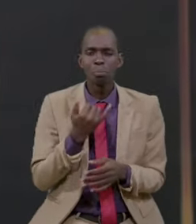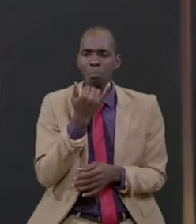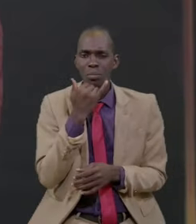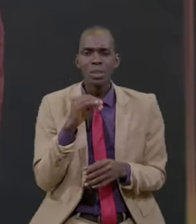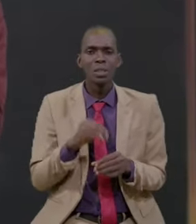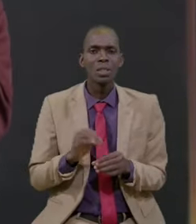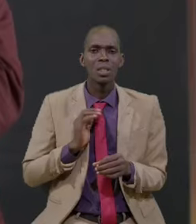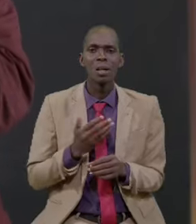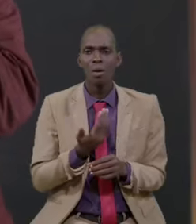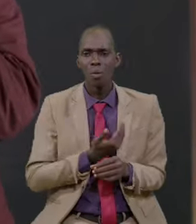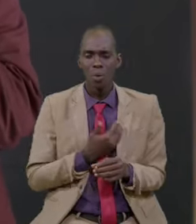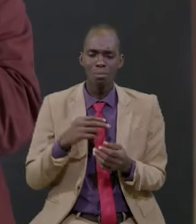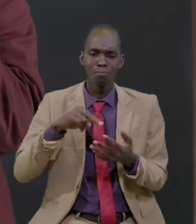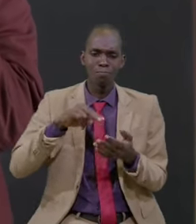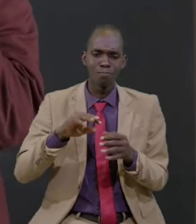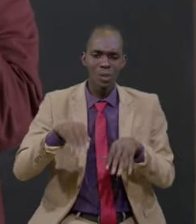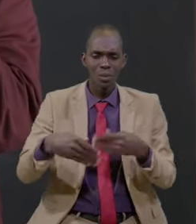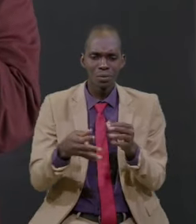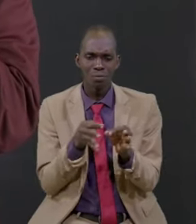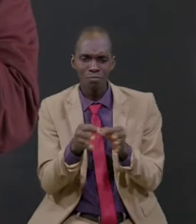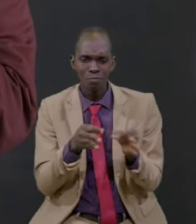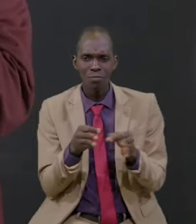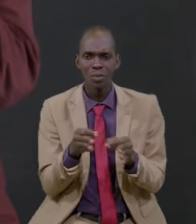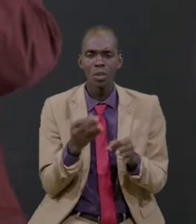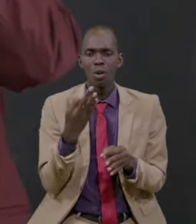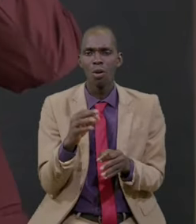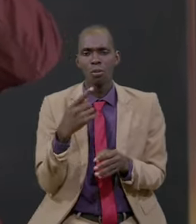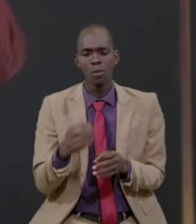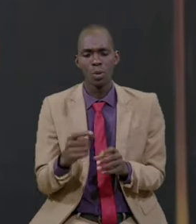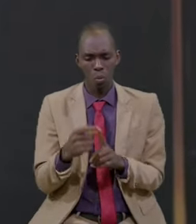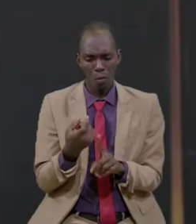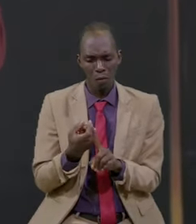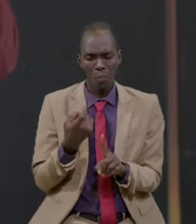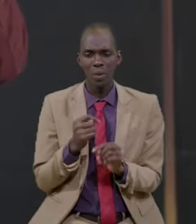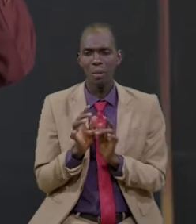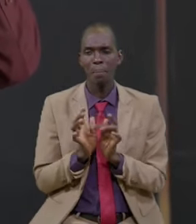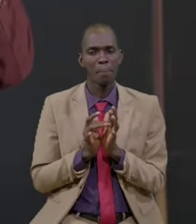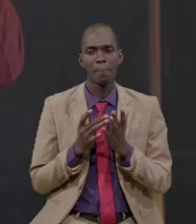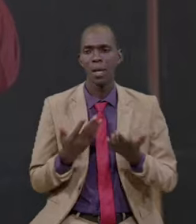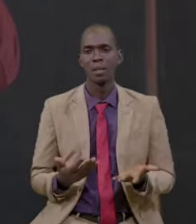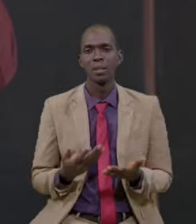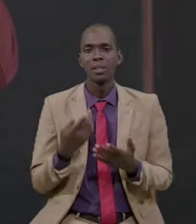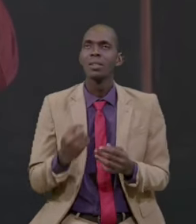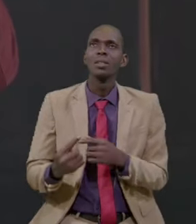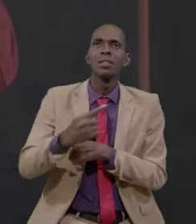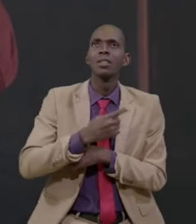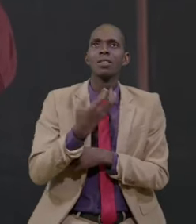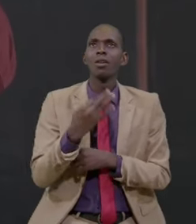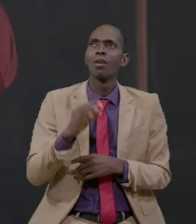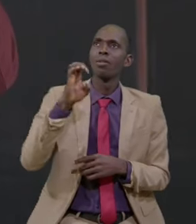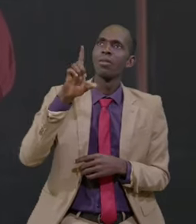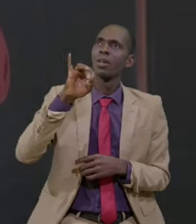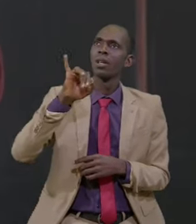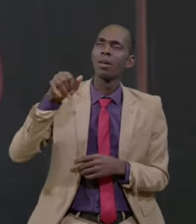Même dans notre interprétation d'un mot de la Bible. Oh, les jours d'Élie sont